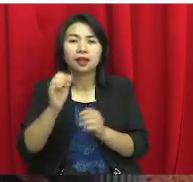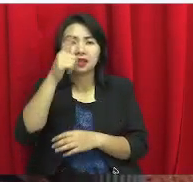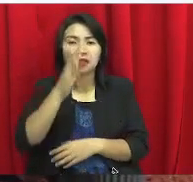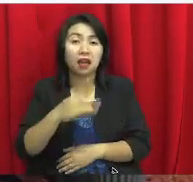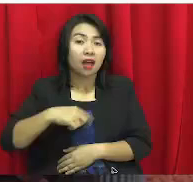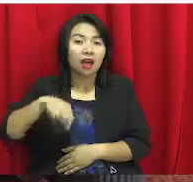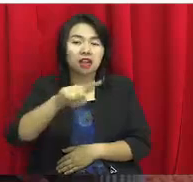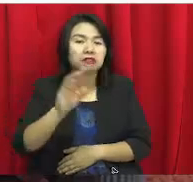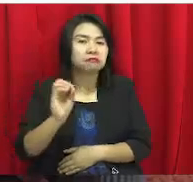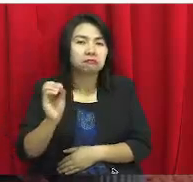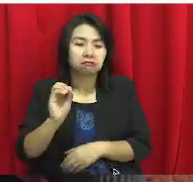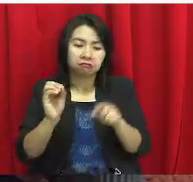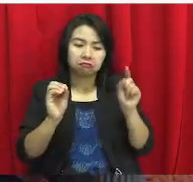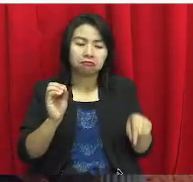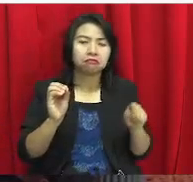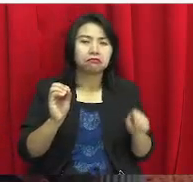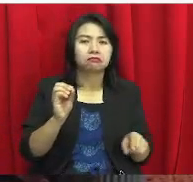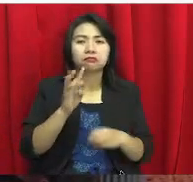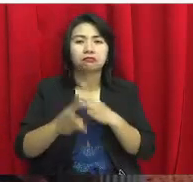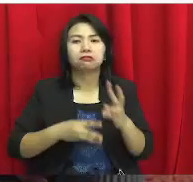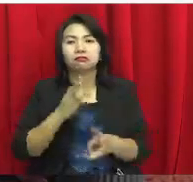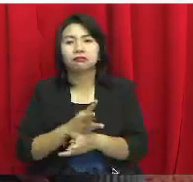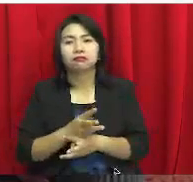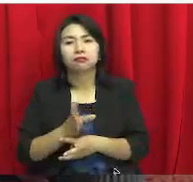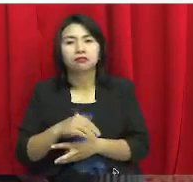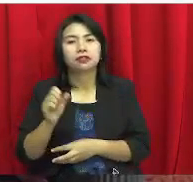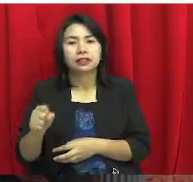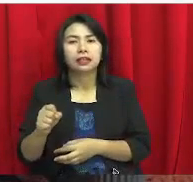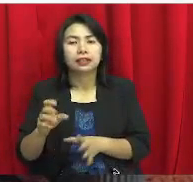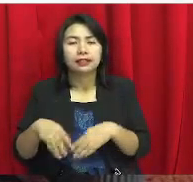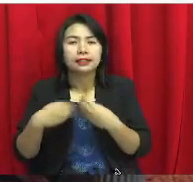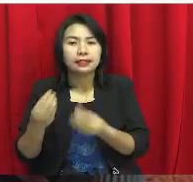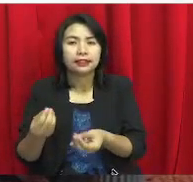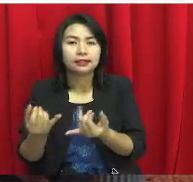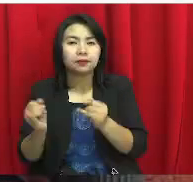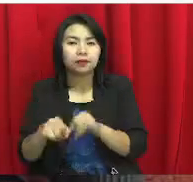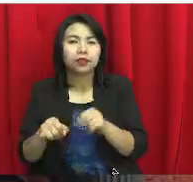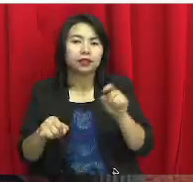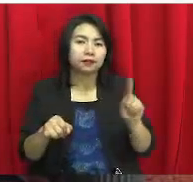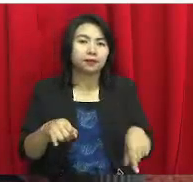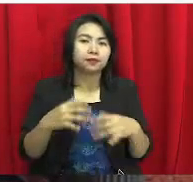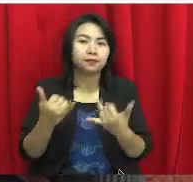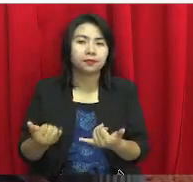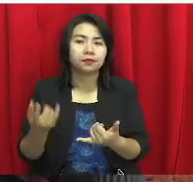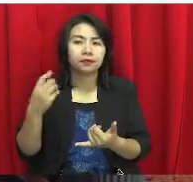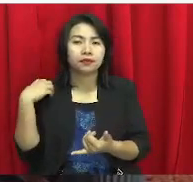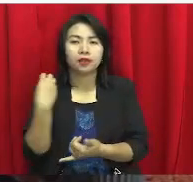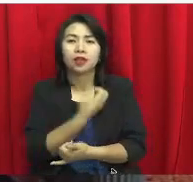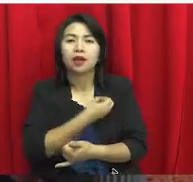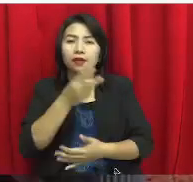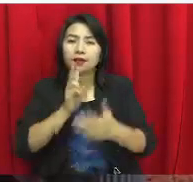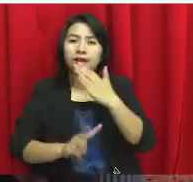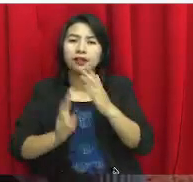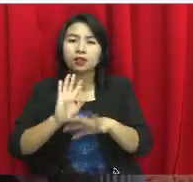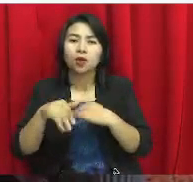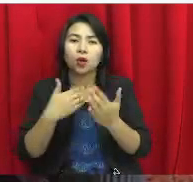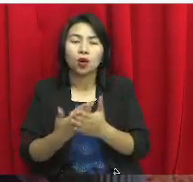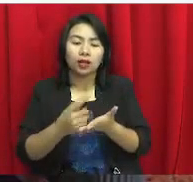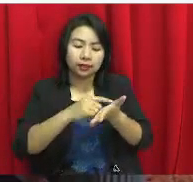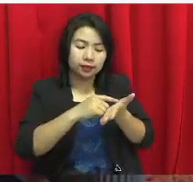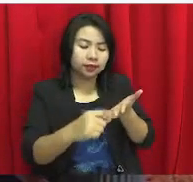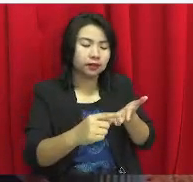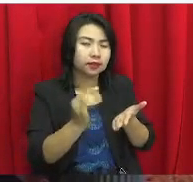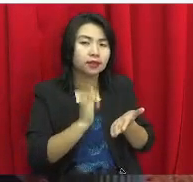tayo. Kaya nga, ito binigyang emphasis po dito, maliwanag na maliwanag doon sa ating key verse, that all scripture